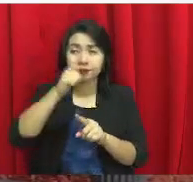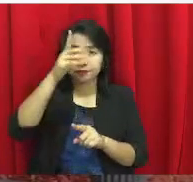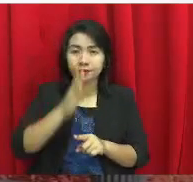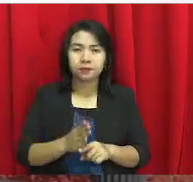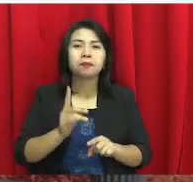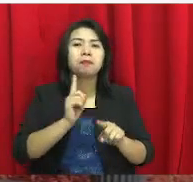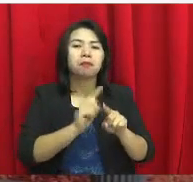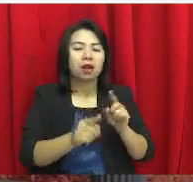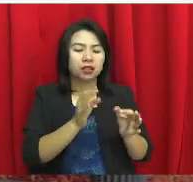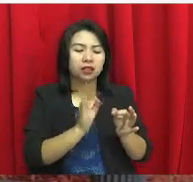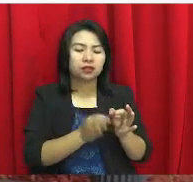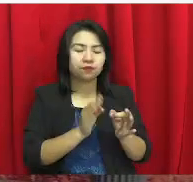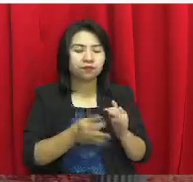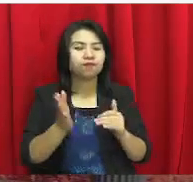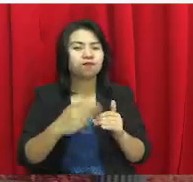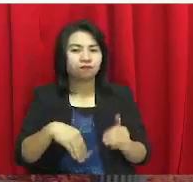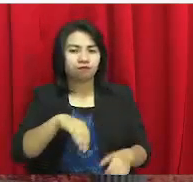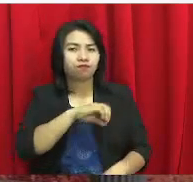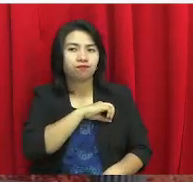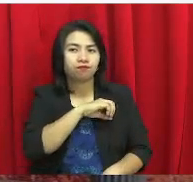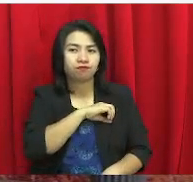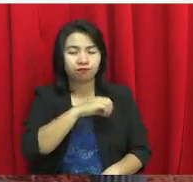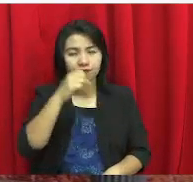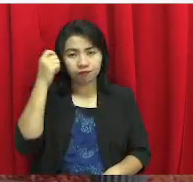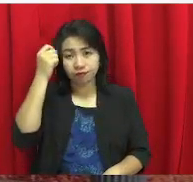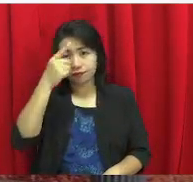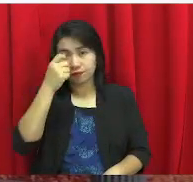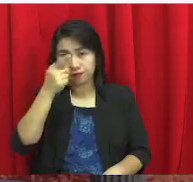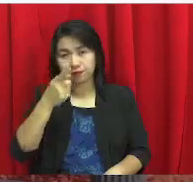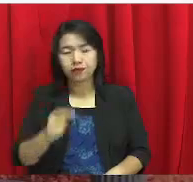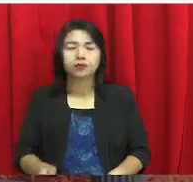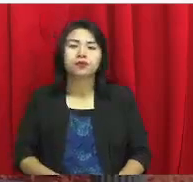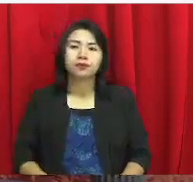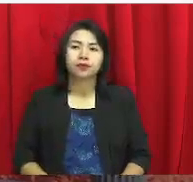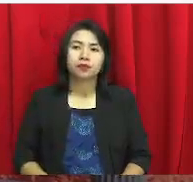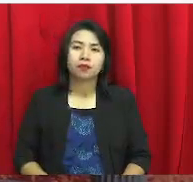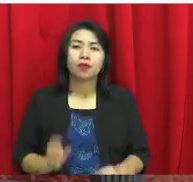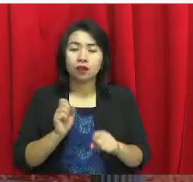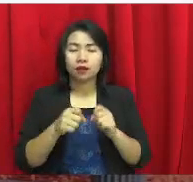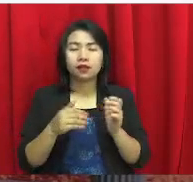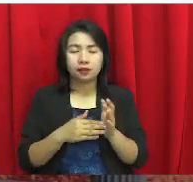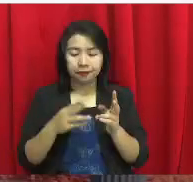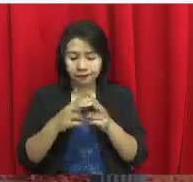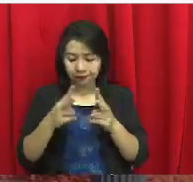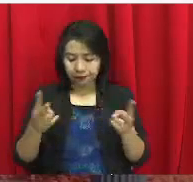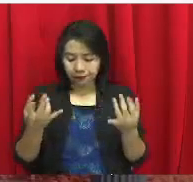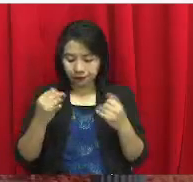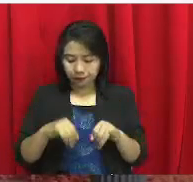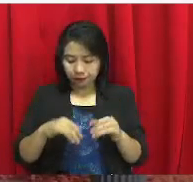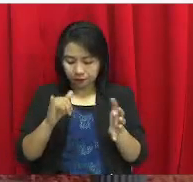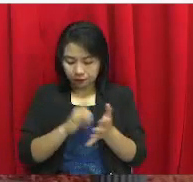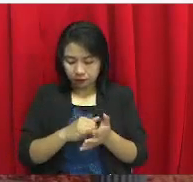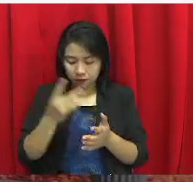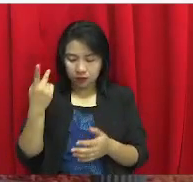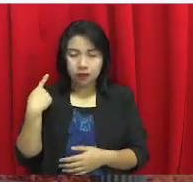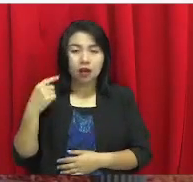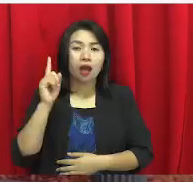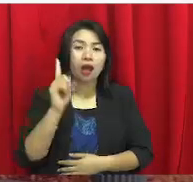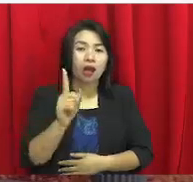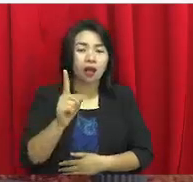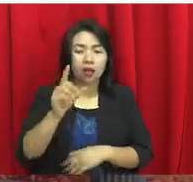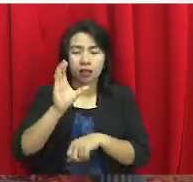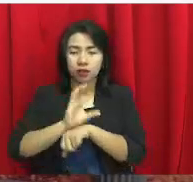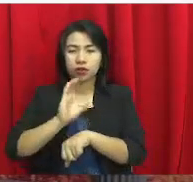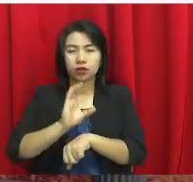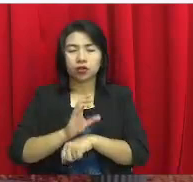by their own. You see that? Kaya nga po mga kapatid, napaka-importante na magkaroon ng isang simbahan